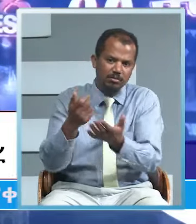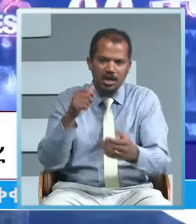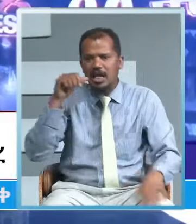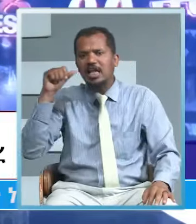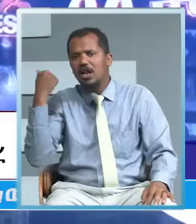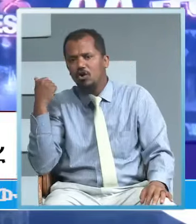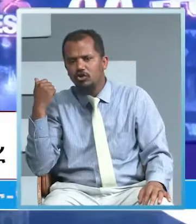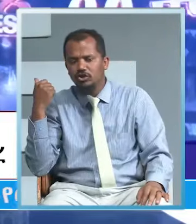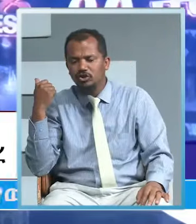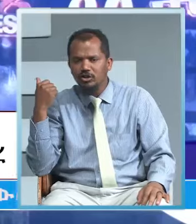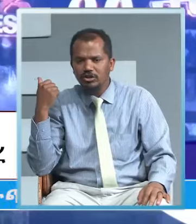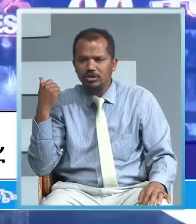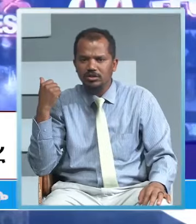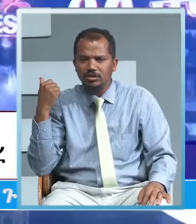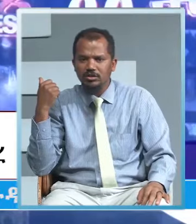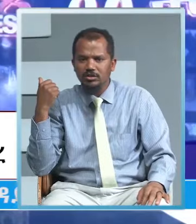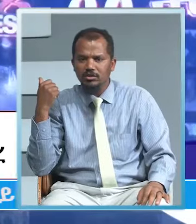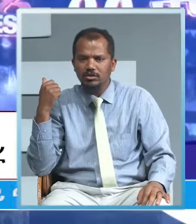ከሌሎችም